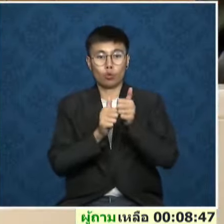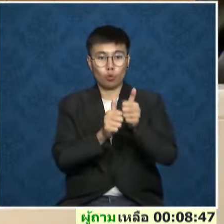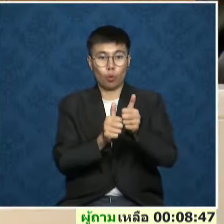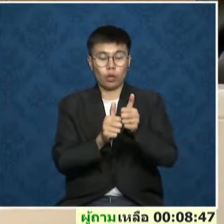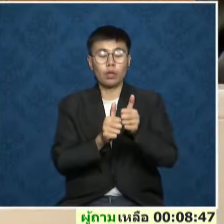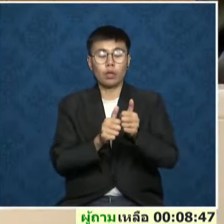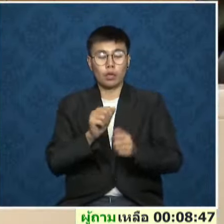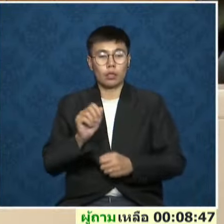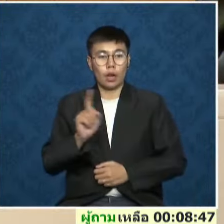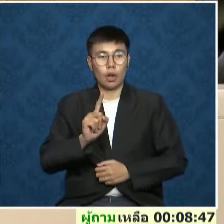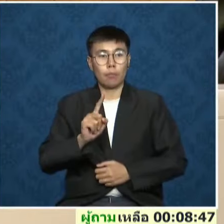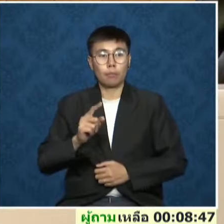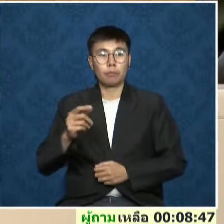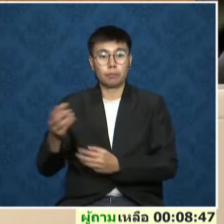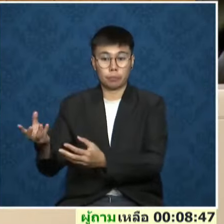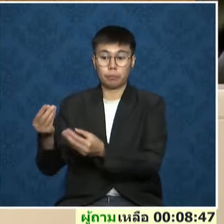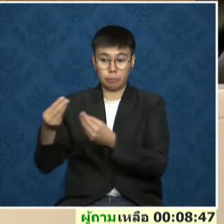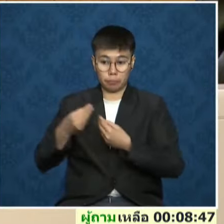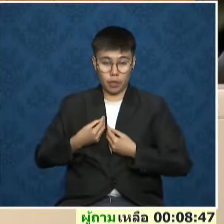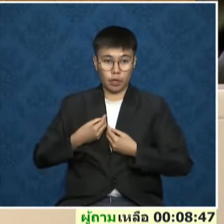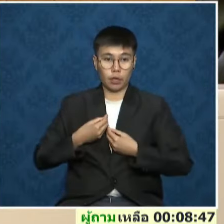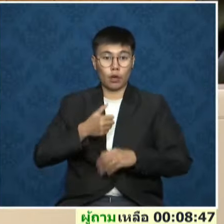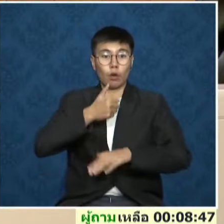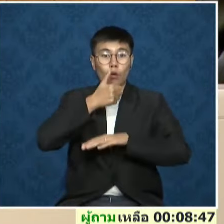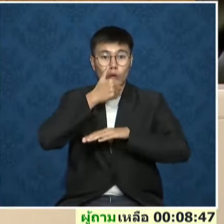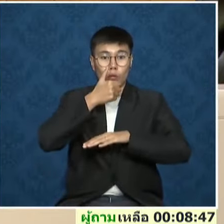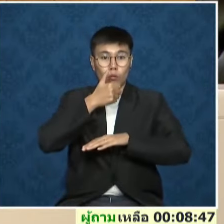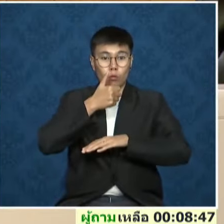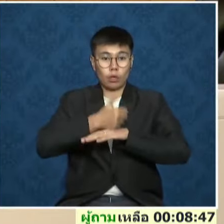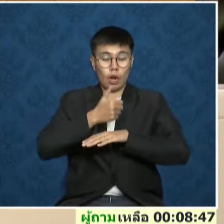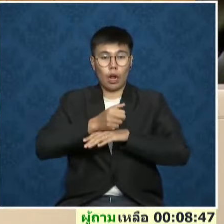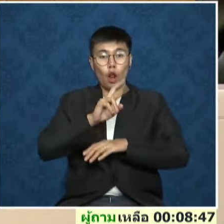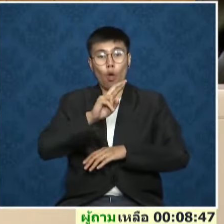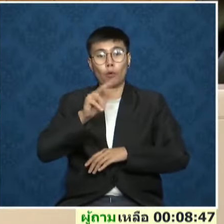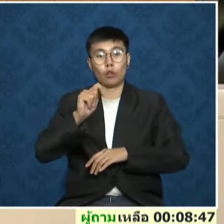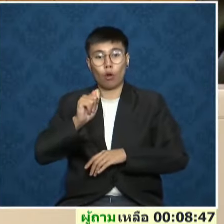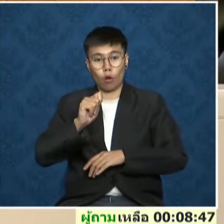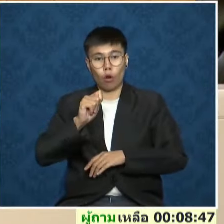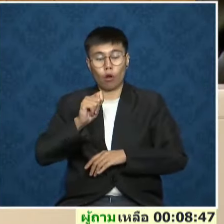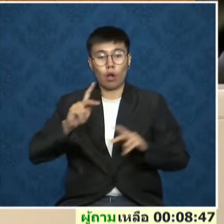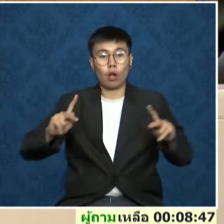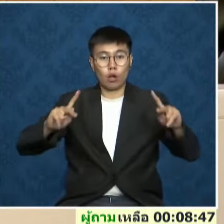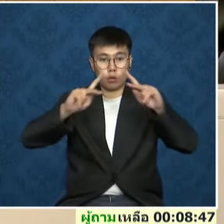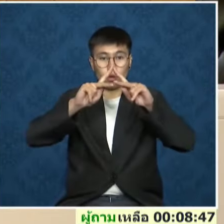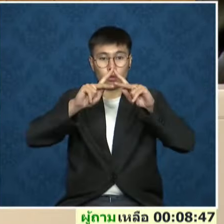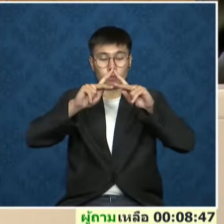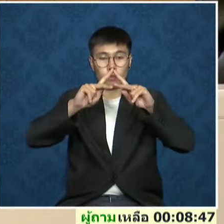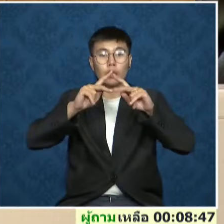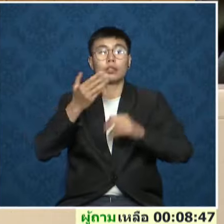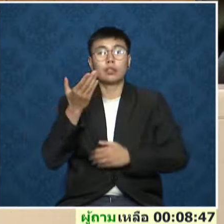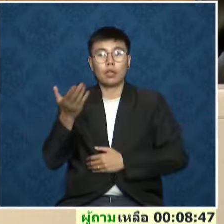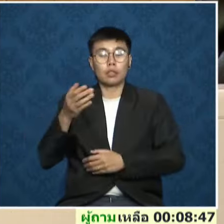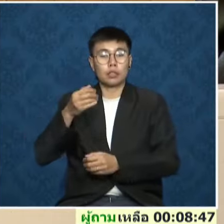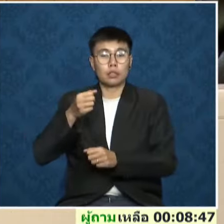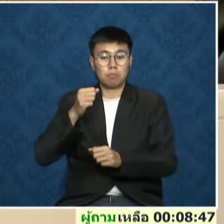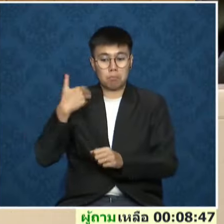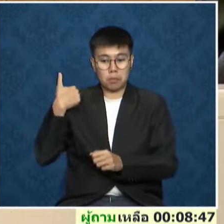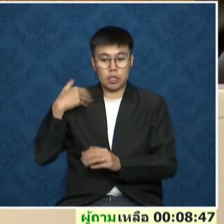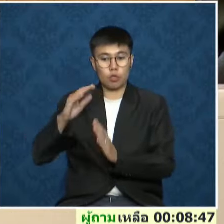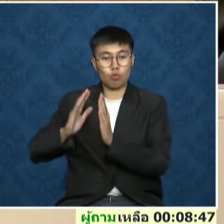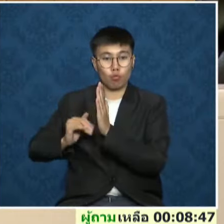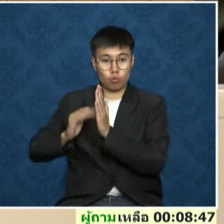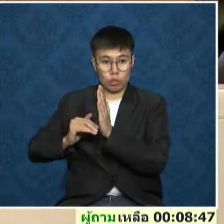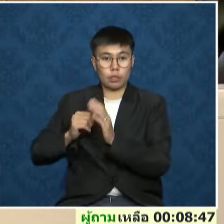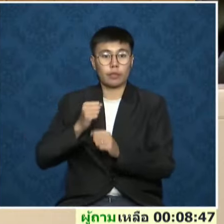ได้รับมอบหมายจากท่านพลตำรวจเอกเพิ่มพูนชิดชอบนะครับรัฐมนตรีว่าการกระทรวงสาธารณสุขท่านติดภารกิจและจริงๆ